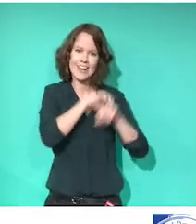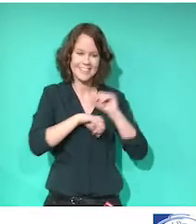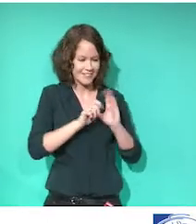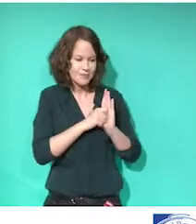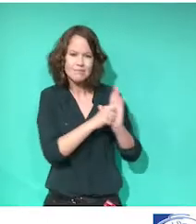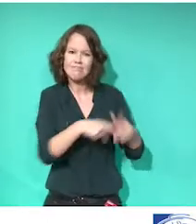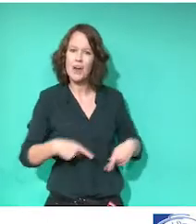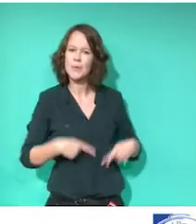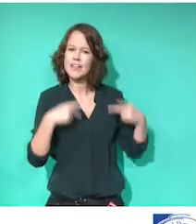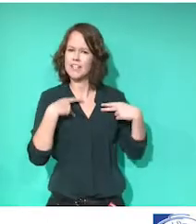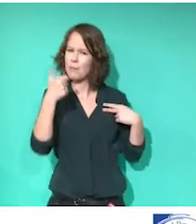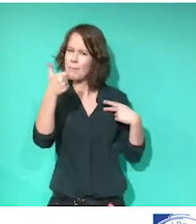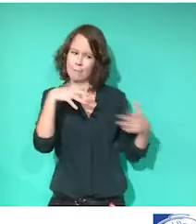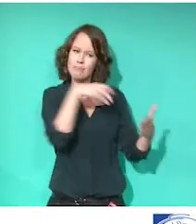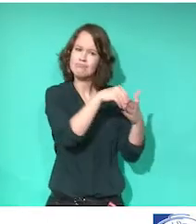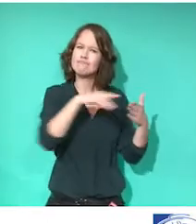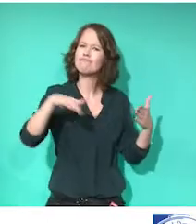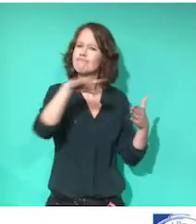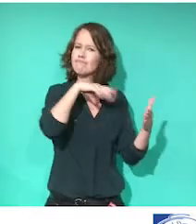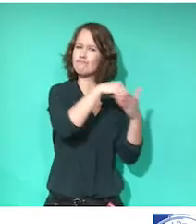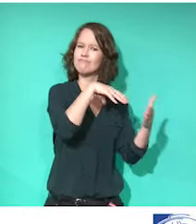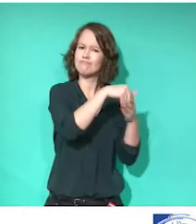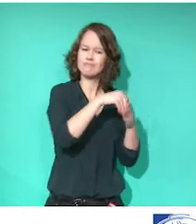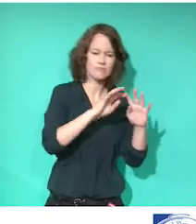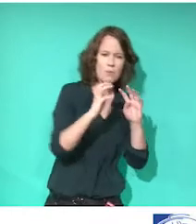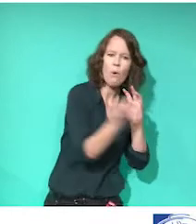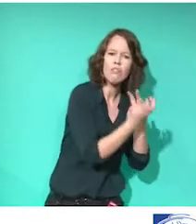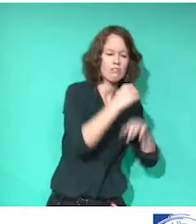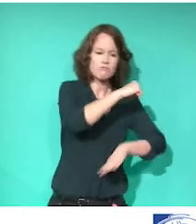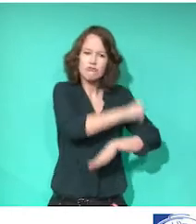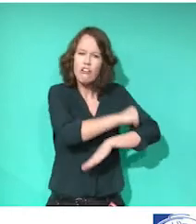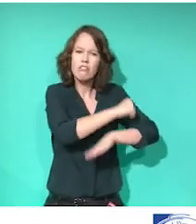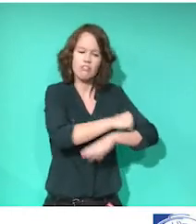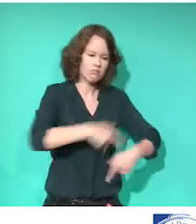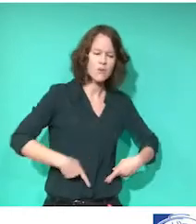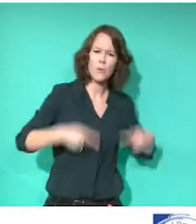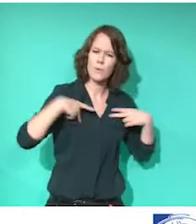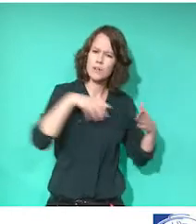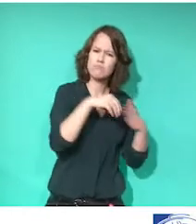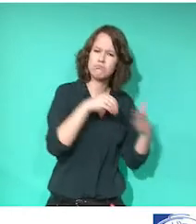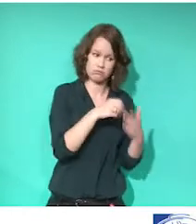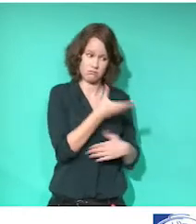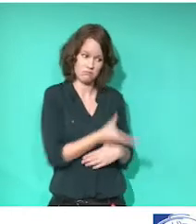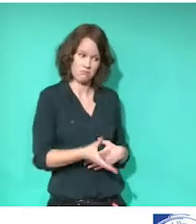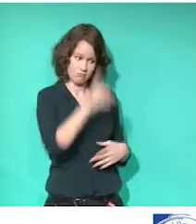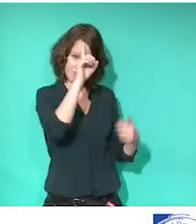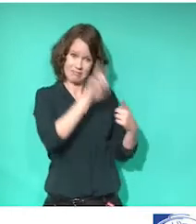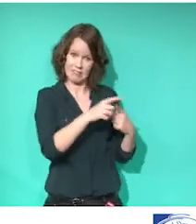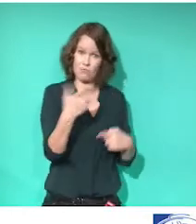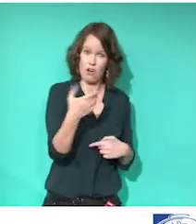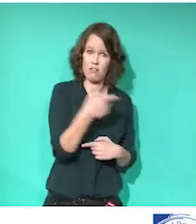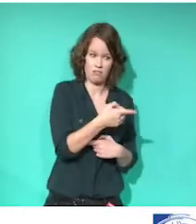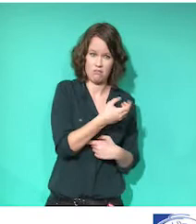allez participer dans l'après-midi, des tables rondes, des stands, qui n'ont tous qu'une seule vocation, faire